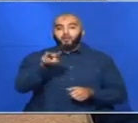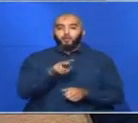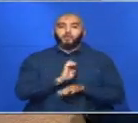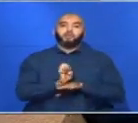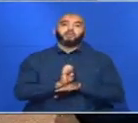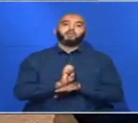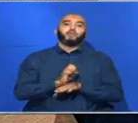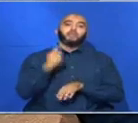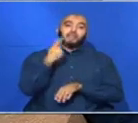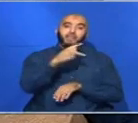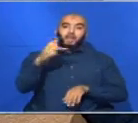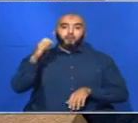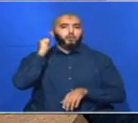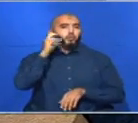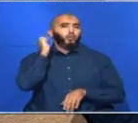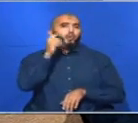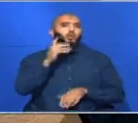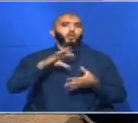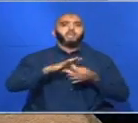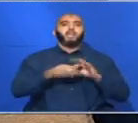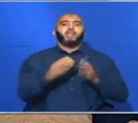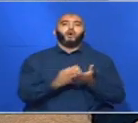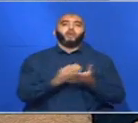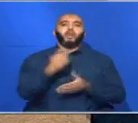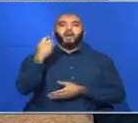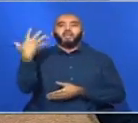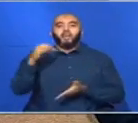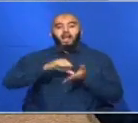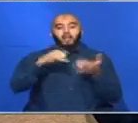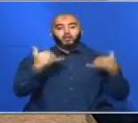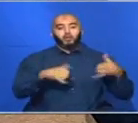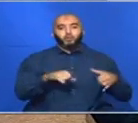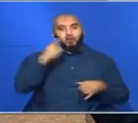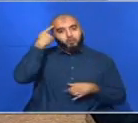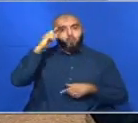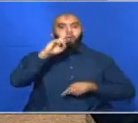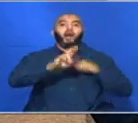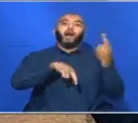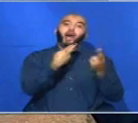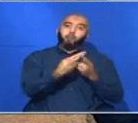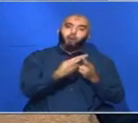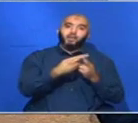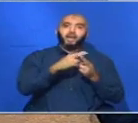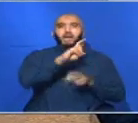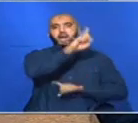خامسه القران الكريم برنامج كل يوم يجيبوا عن اسئلتكم الدنيا